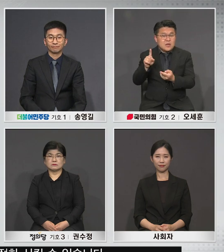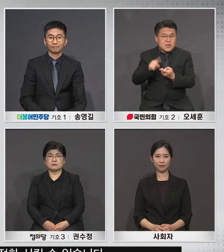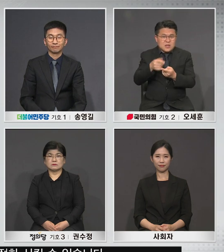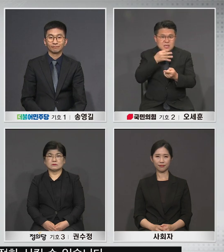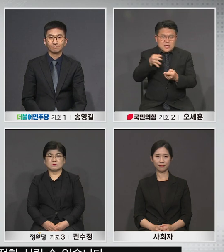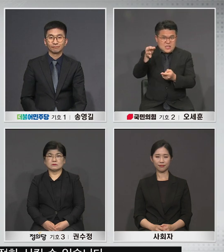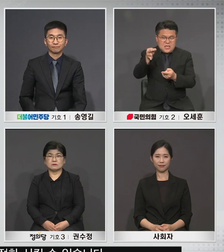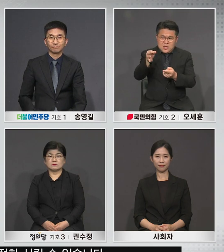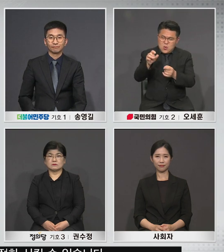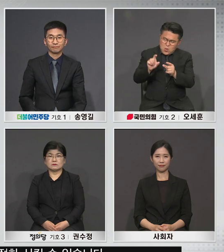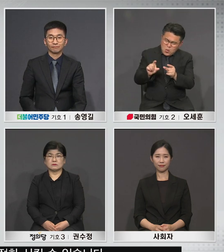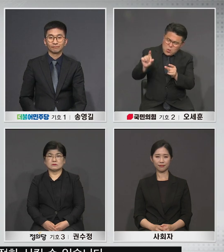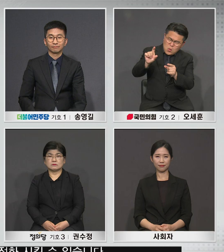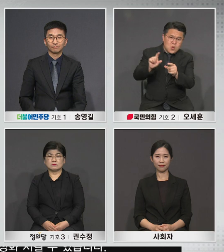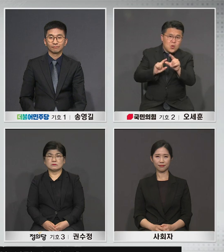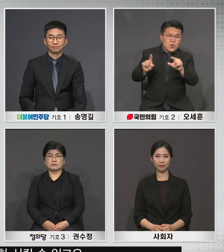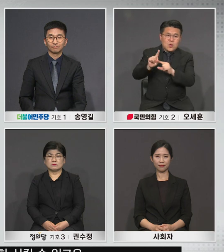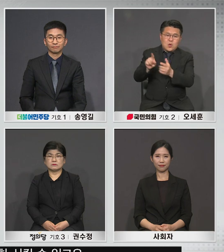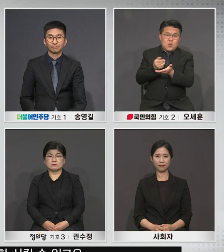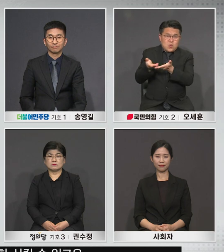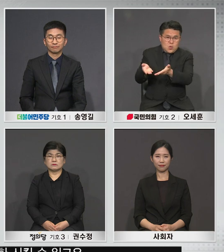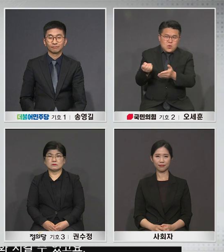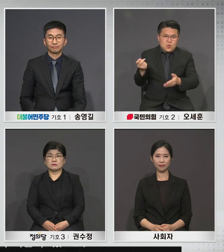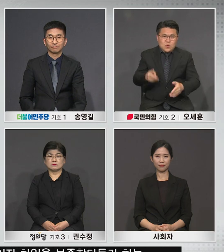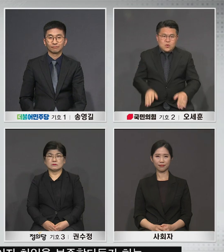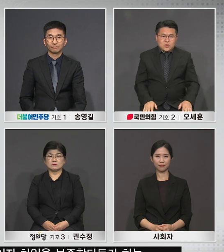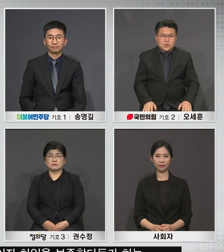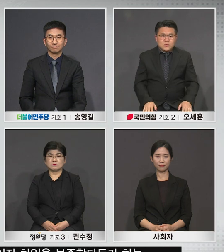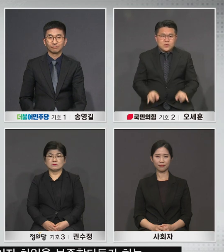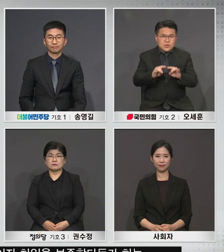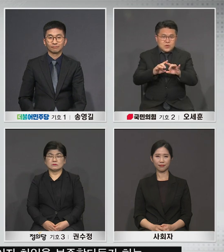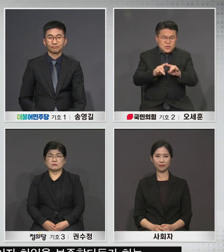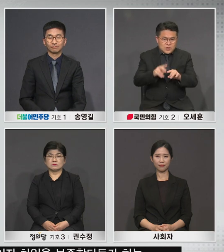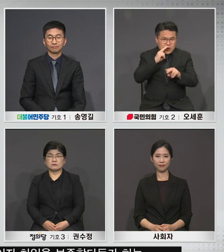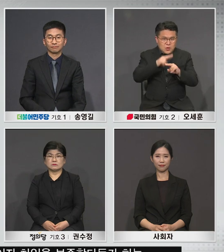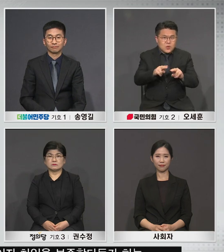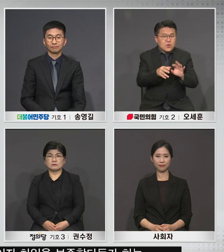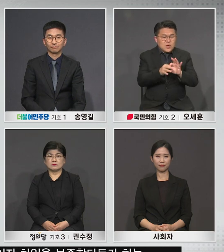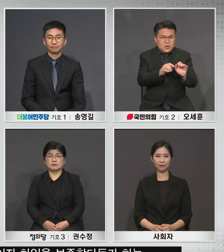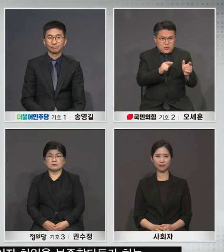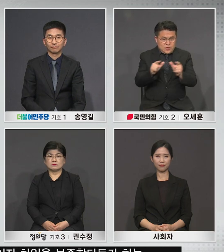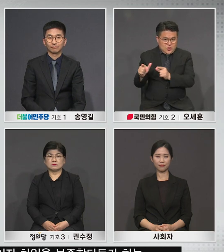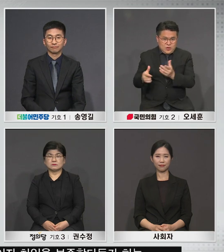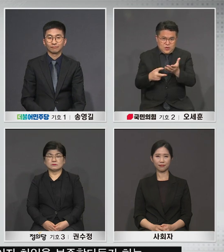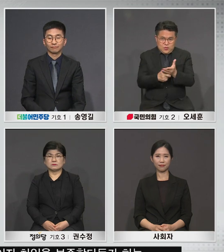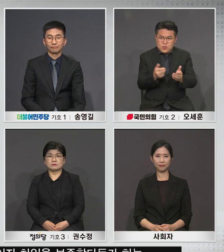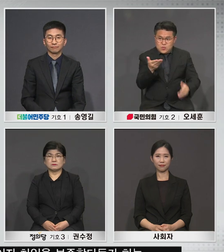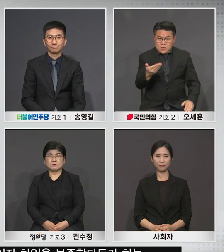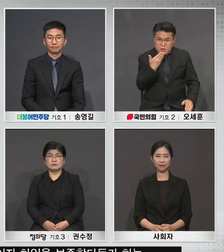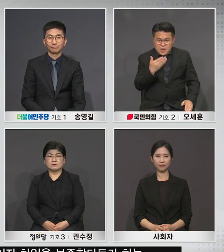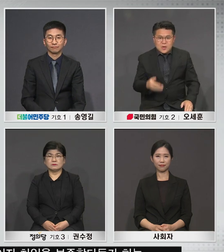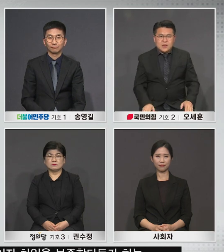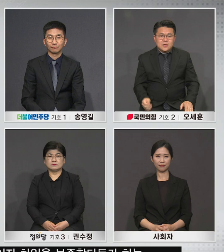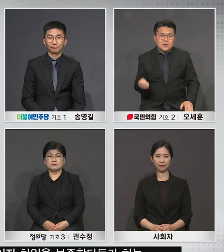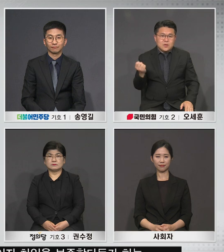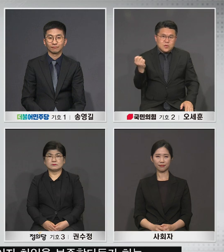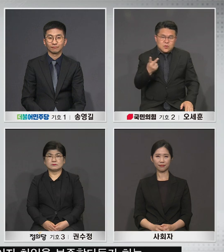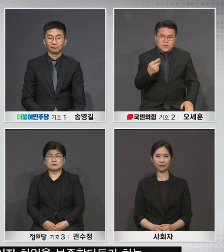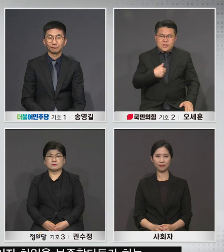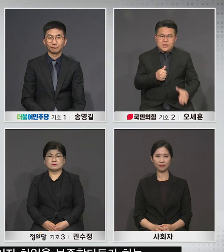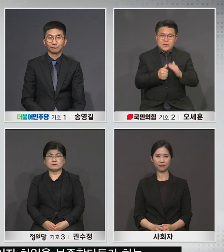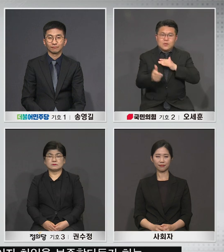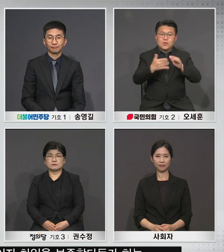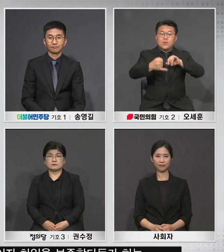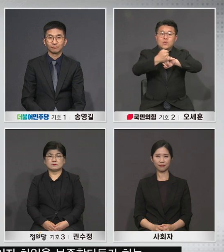수 있겠죠. 또 에너지 바우처 같은 것을 지급하는 것도 방법이 될 수 있겠습니다. 아울러서 제가 대표 공약으로